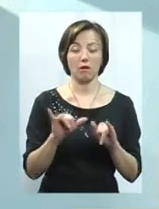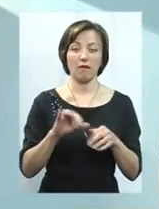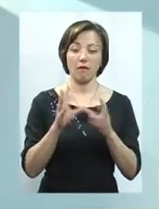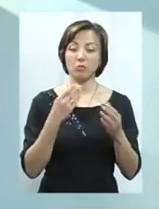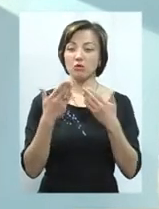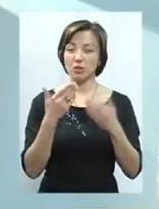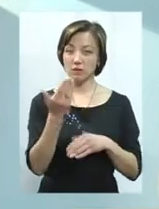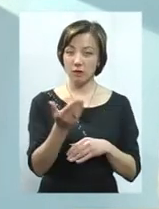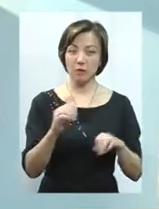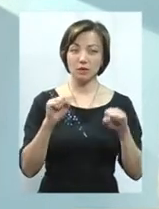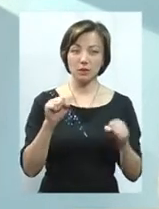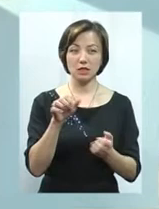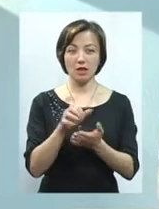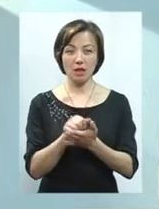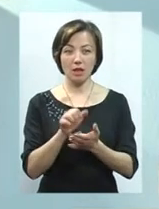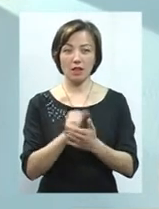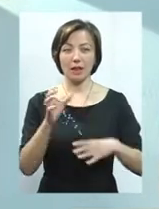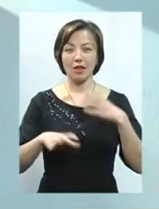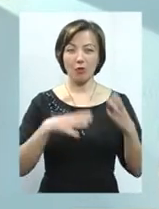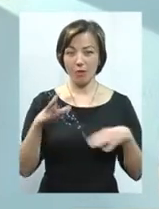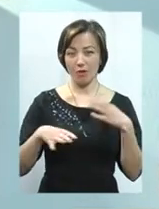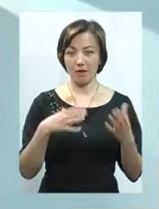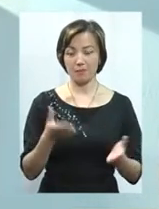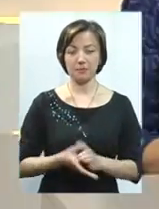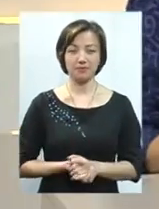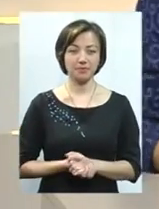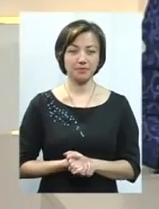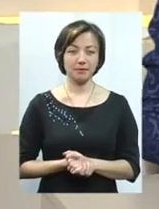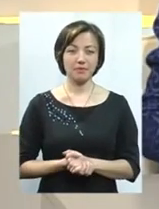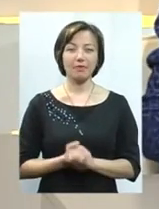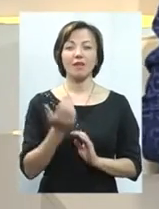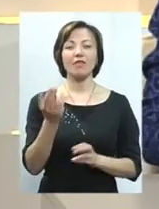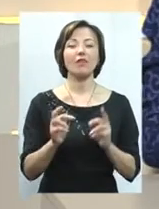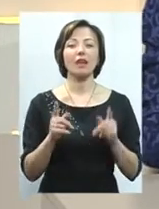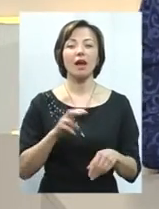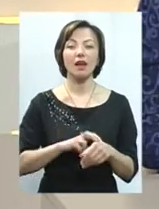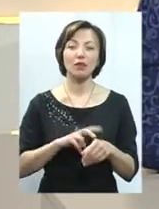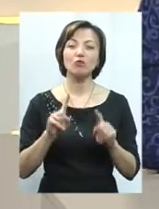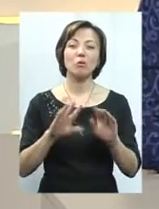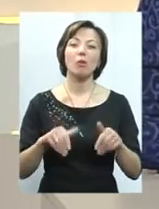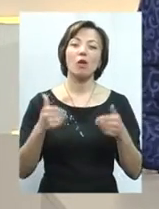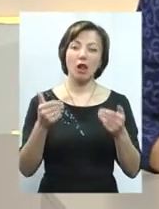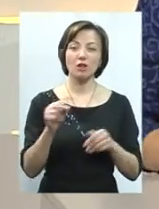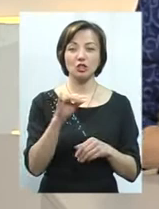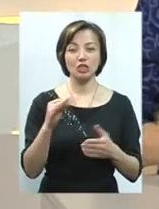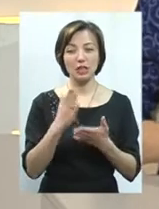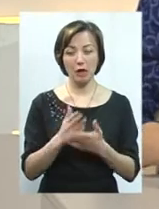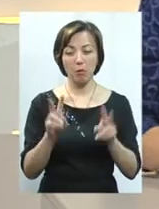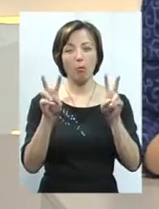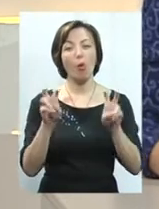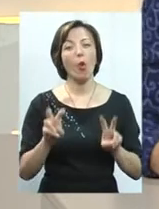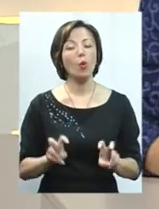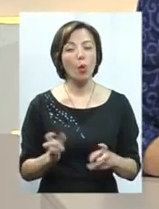общении с вами, с физкультурой, занятием, тренировкой, дрессировкой. Пане Олександре, ви як лікар, що б порадили? Чи є в нас, чи є, можливо, породи,